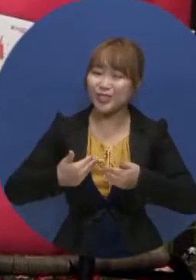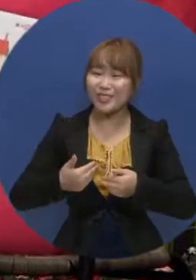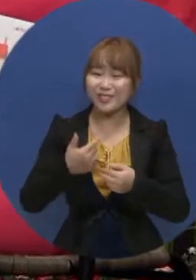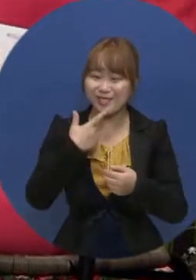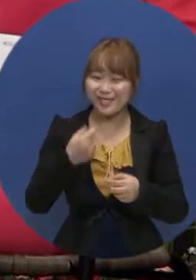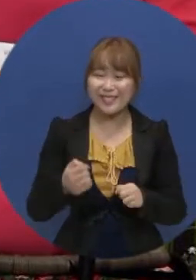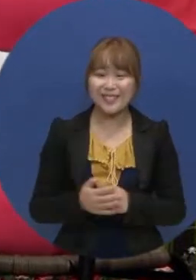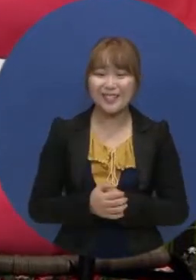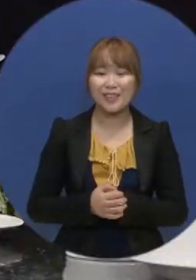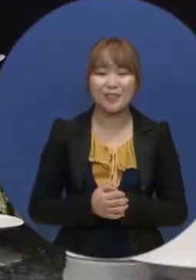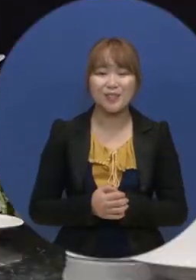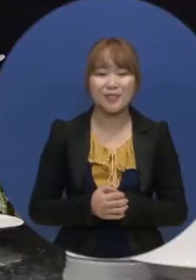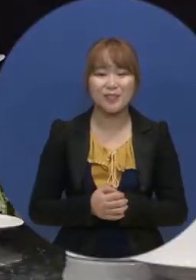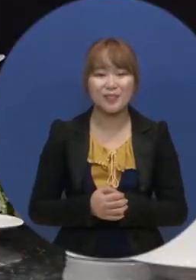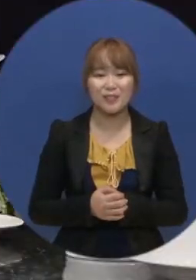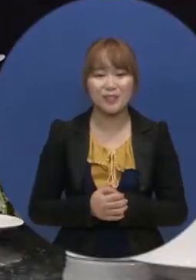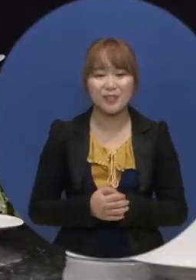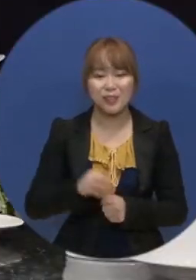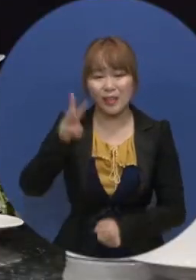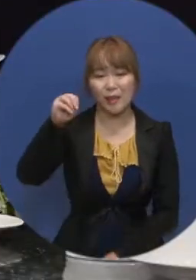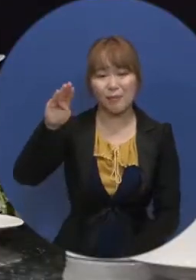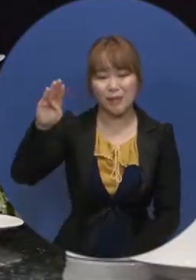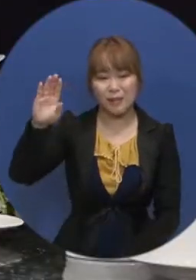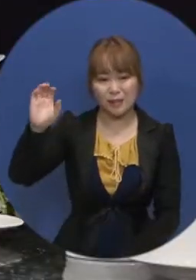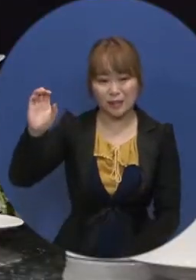네. 네네. 그 MBC 네. 그